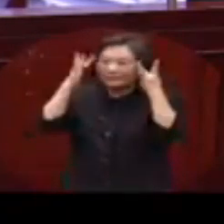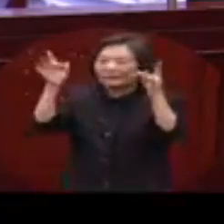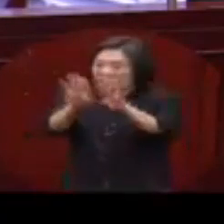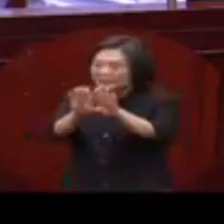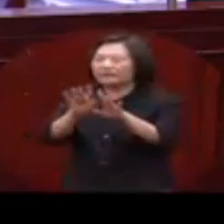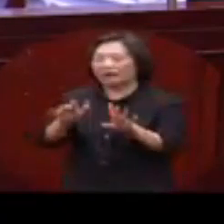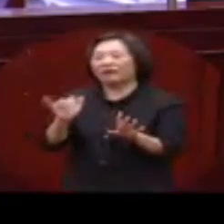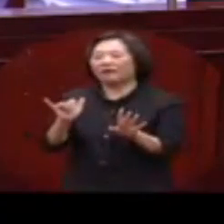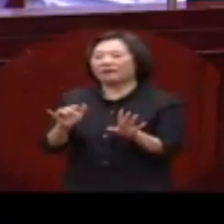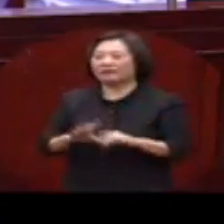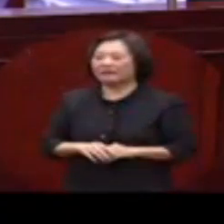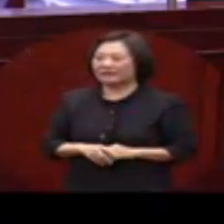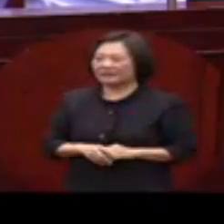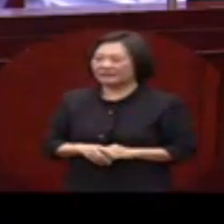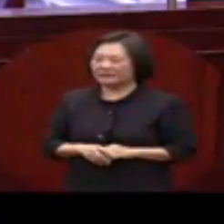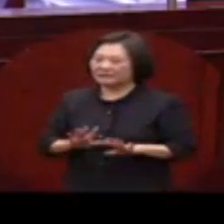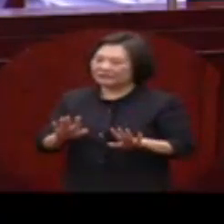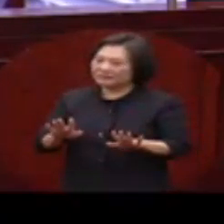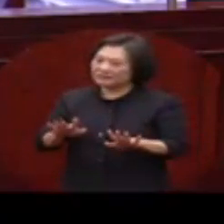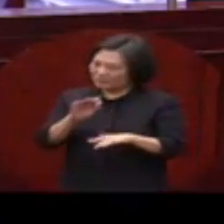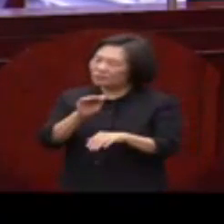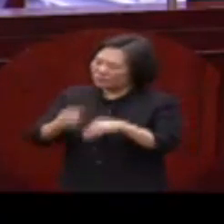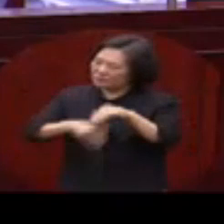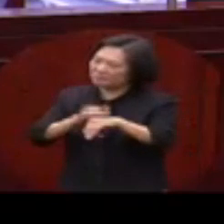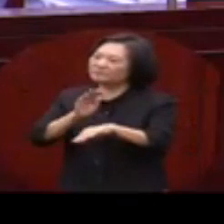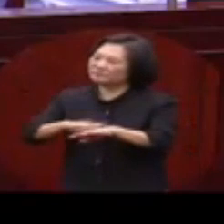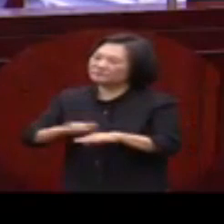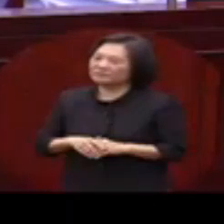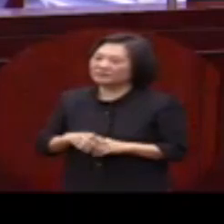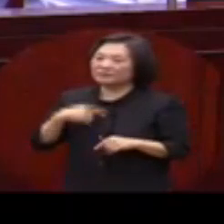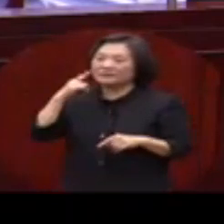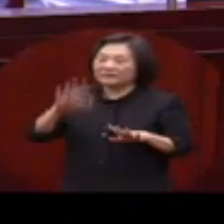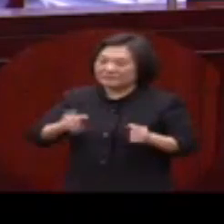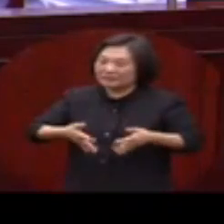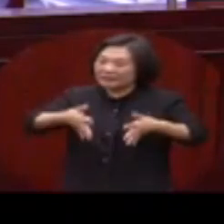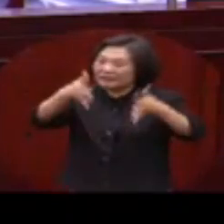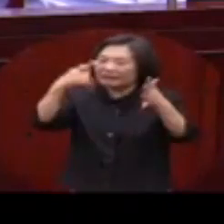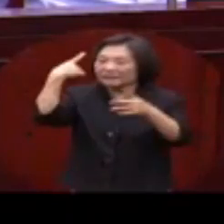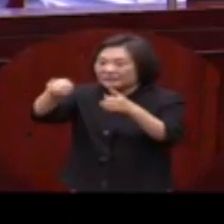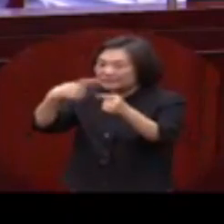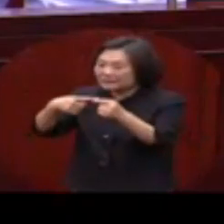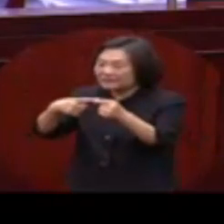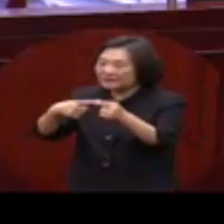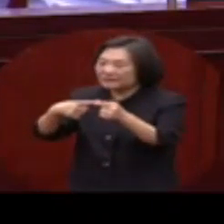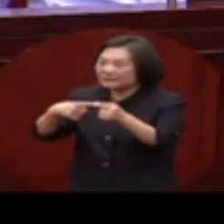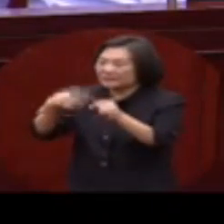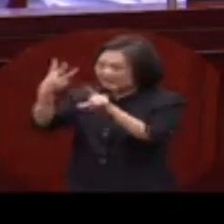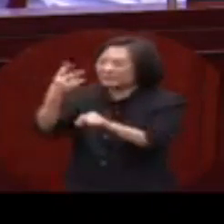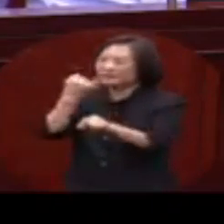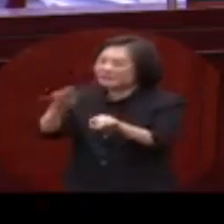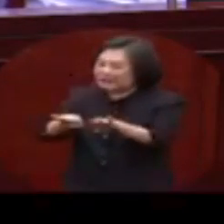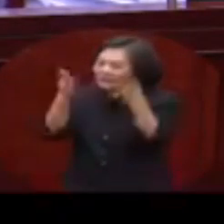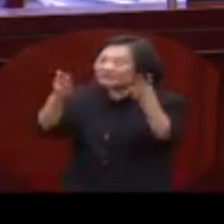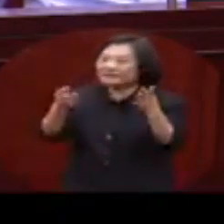正常了，中继市场大概今年就完工，那我们希望说主体工程明年三月开工，那保证